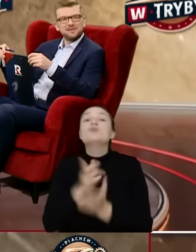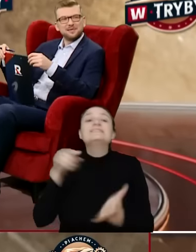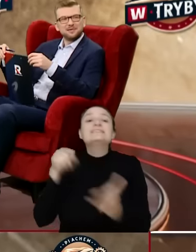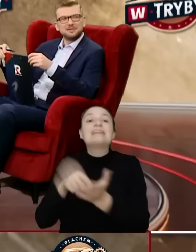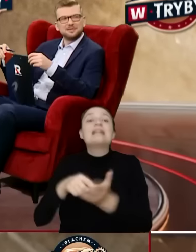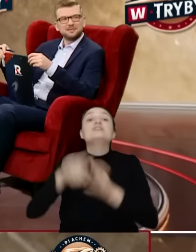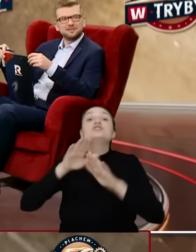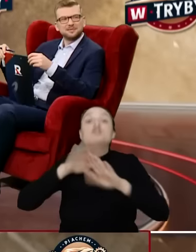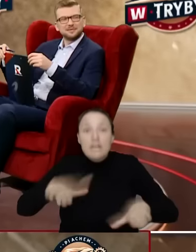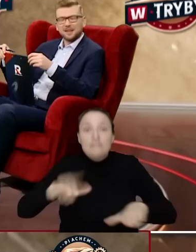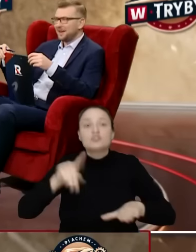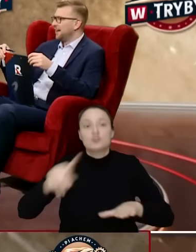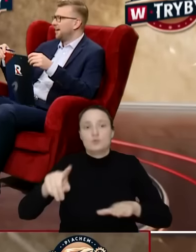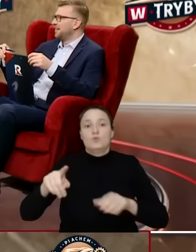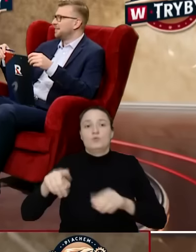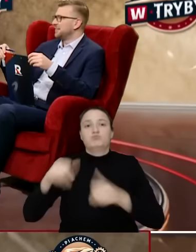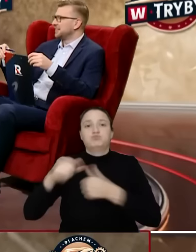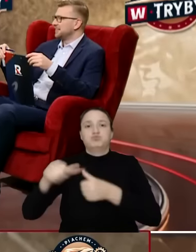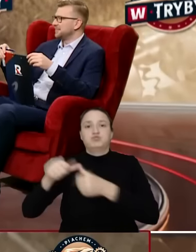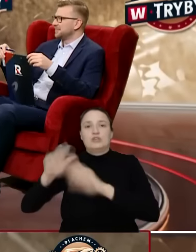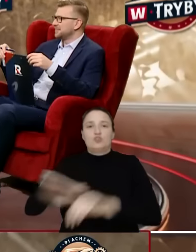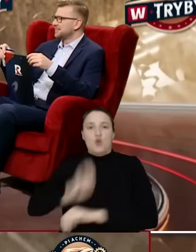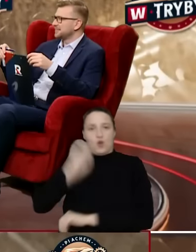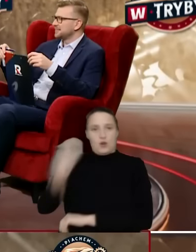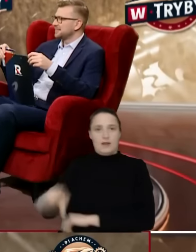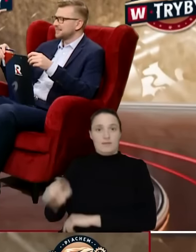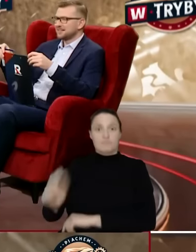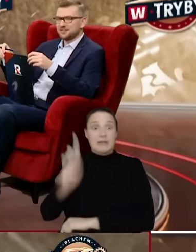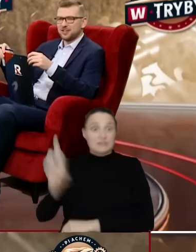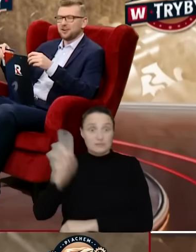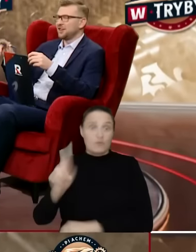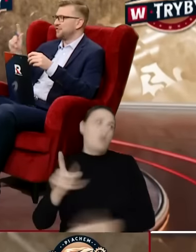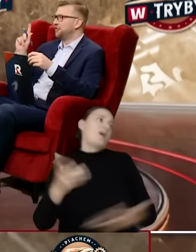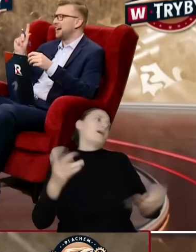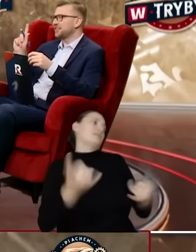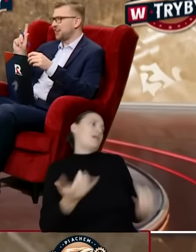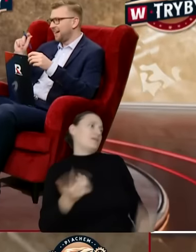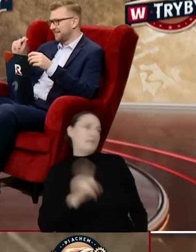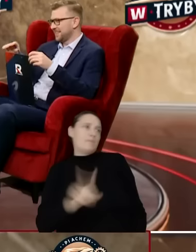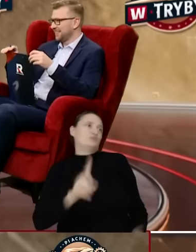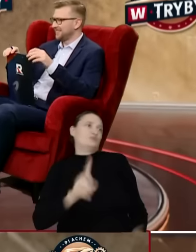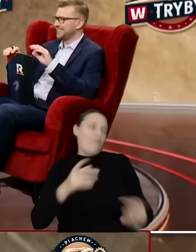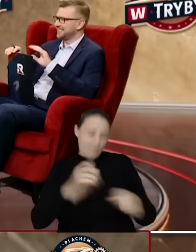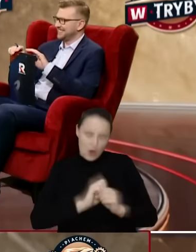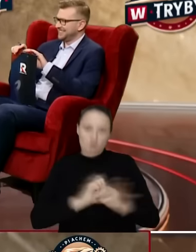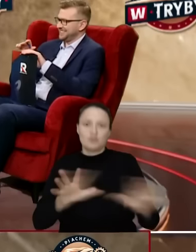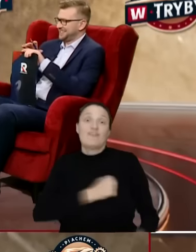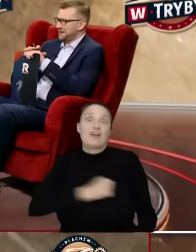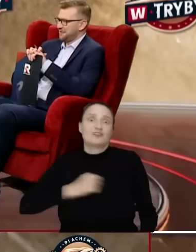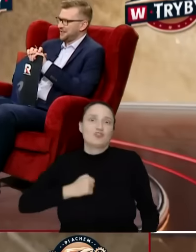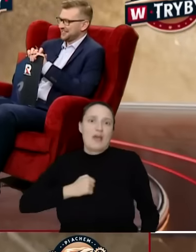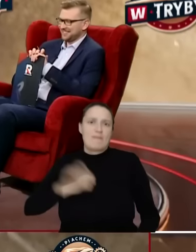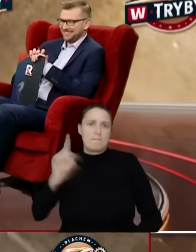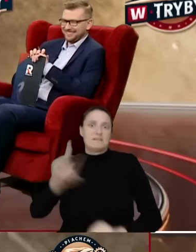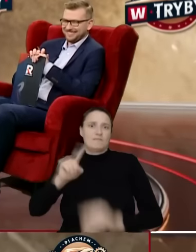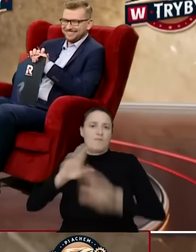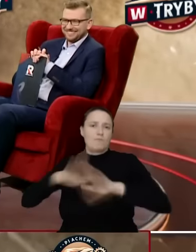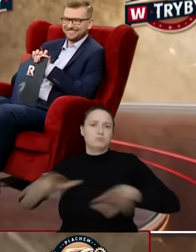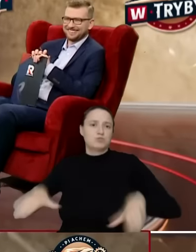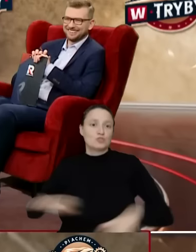przedszkola w Warszawie. Z państwowego, bo pan Myrcha tam pisze, jakiego? Że... Tak. W Warszawie, to, jak teraz. Poseł